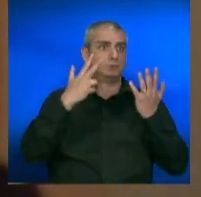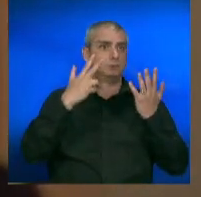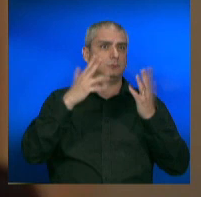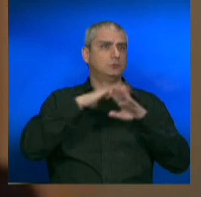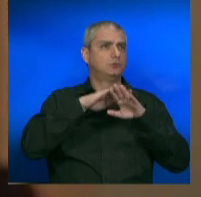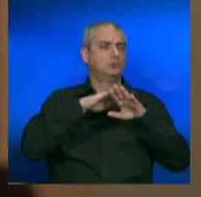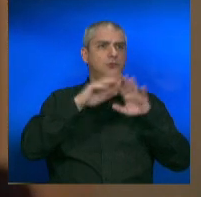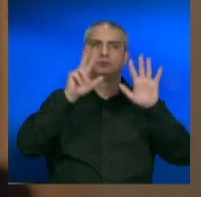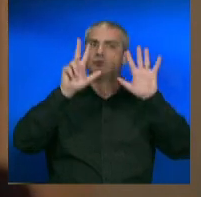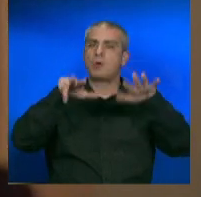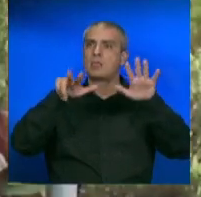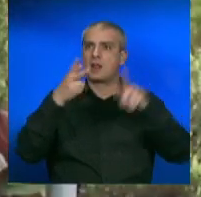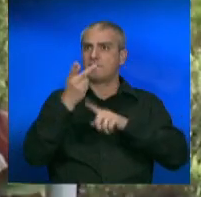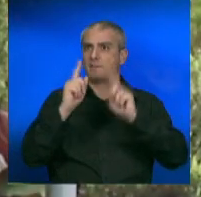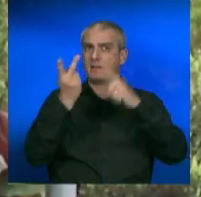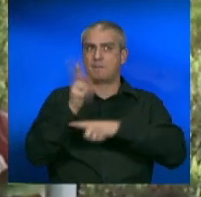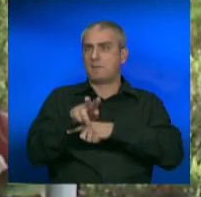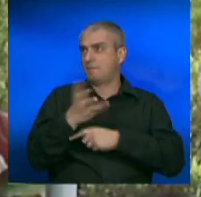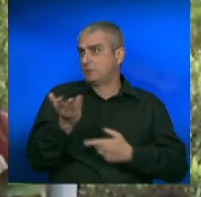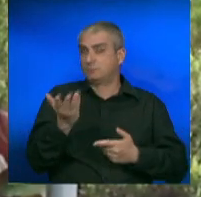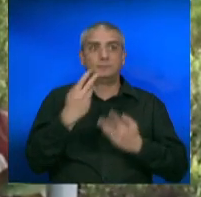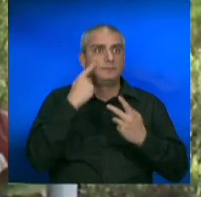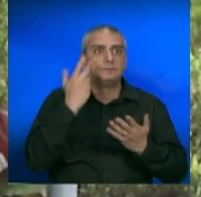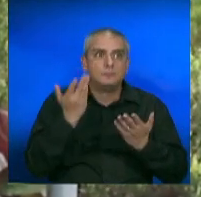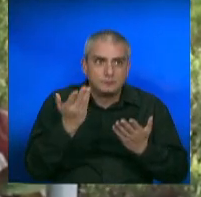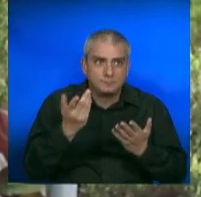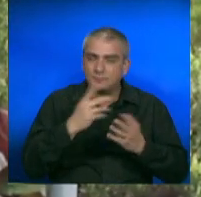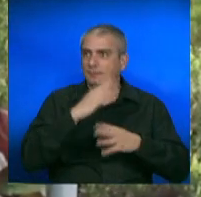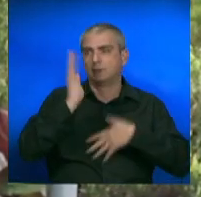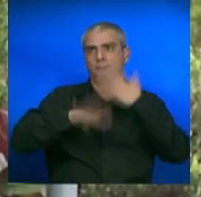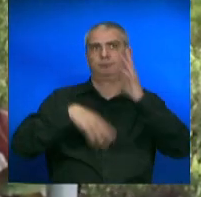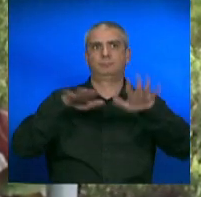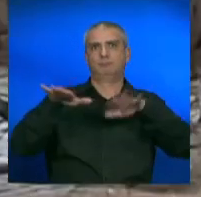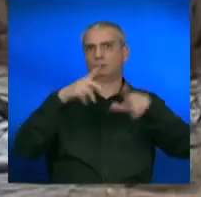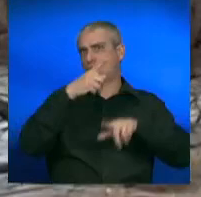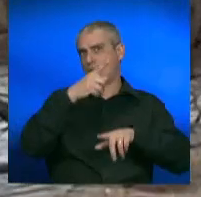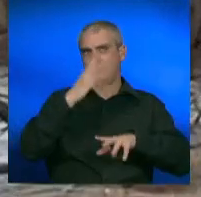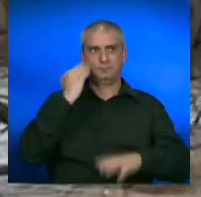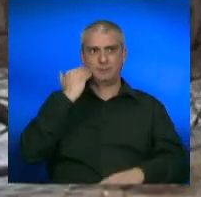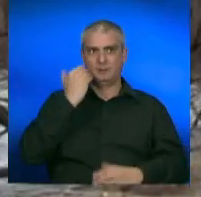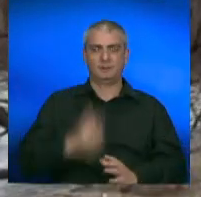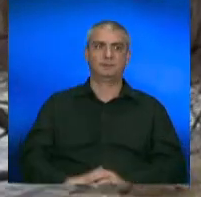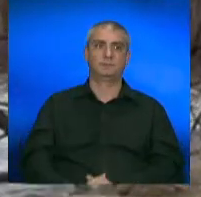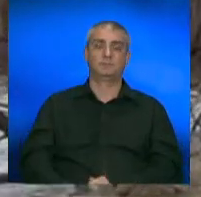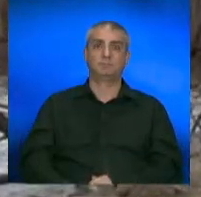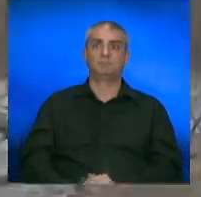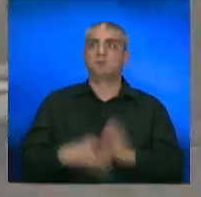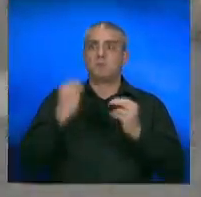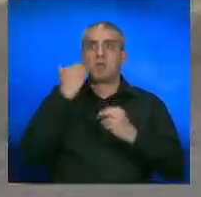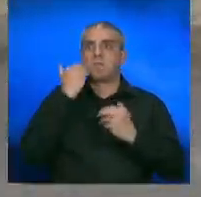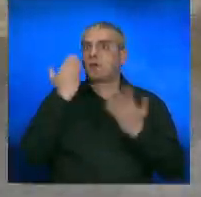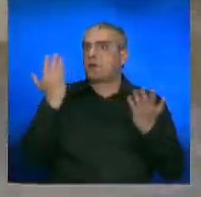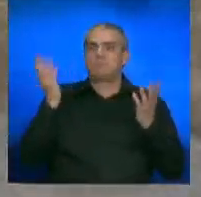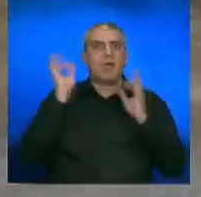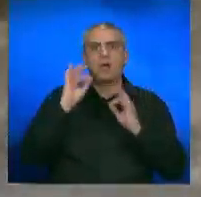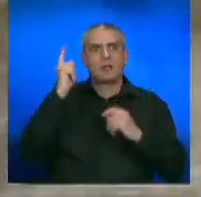we're looking at 8,000 deaths. וקיבלתם מתכון לחוסר תפקוד ממשלתי. ובאמת, אמריקאים רבים